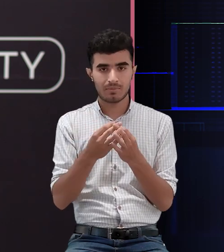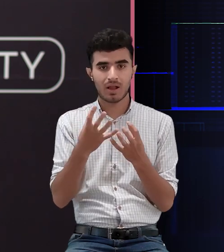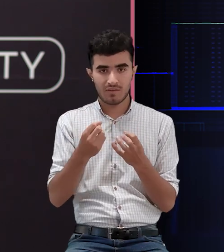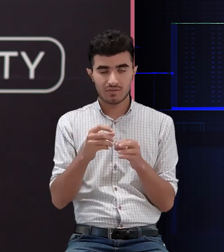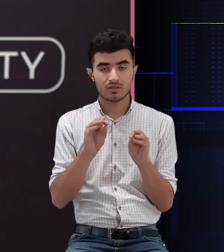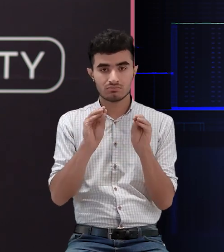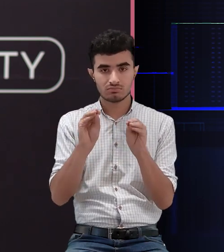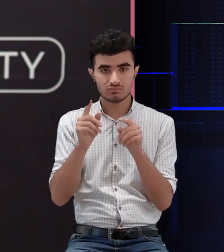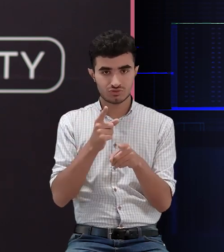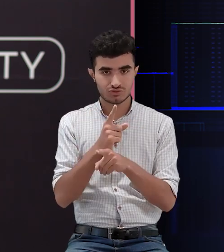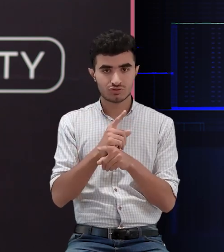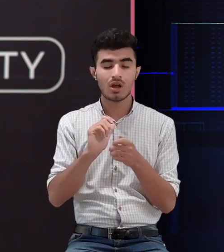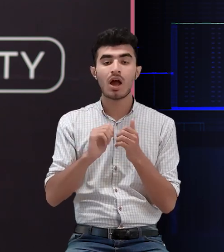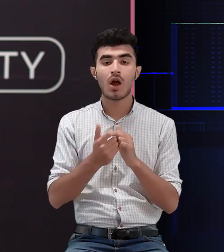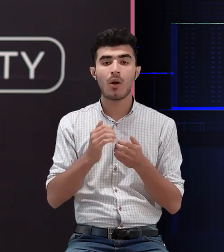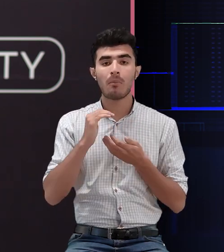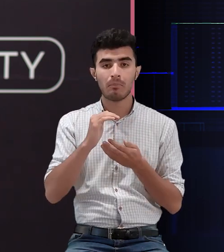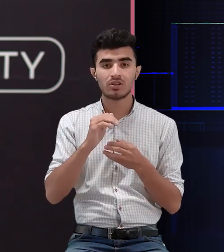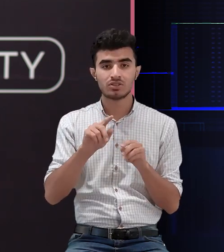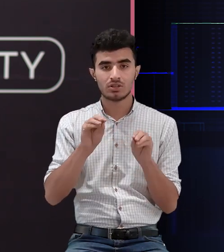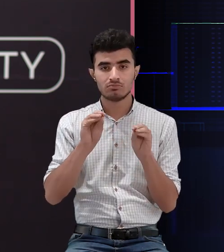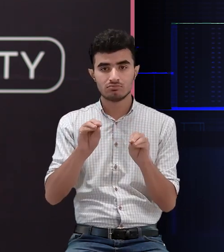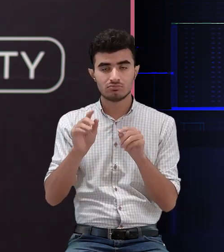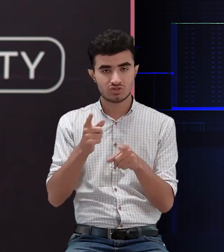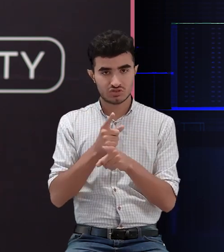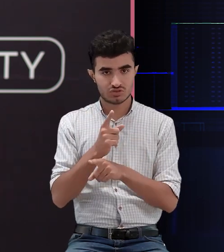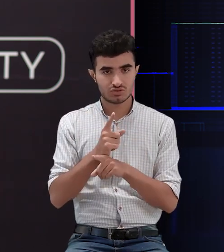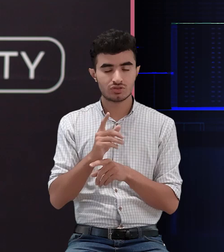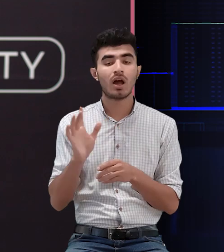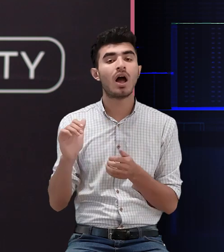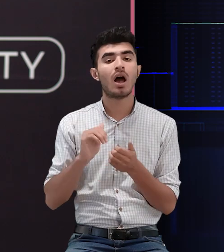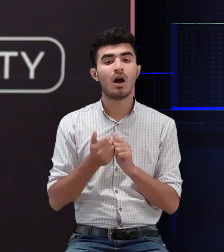ہیں ان کو سمجھ آئے گی کہ ایسے بچوں کے ساتھ اگر پبلک